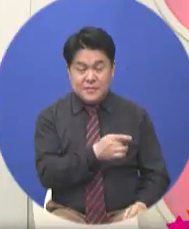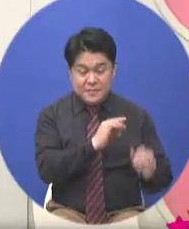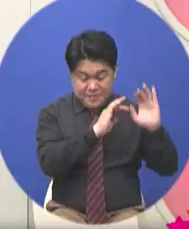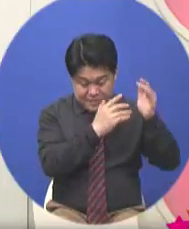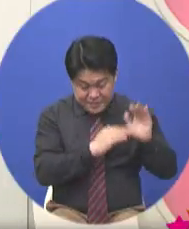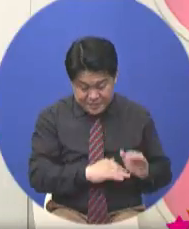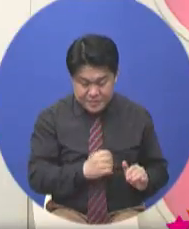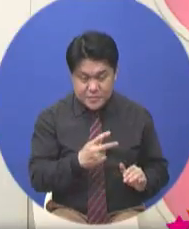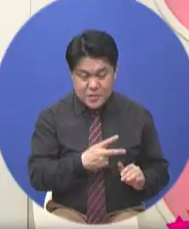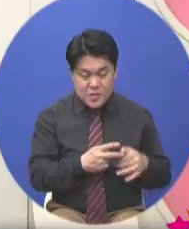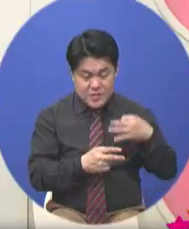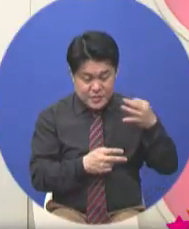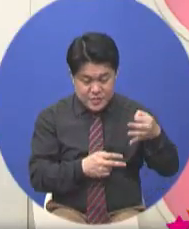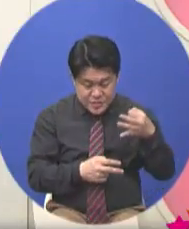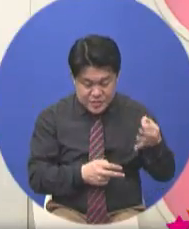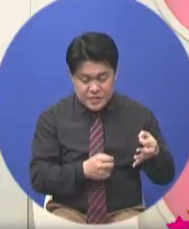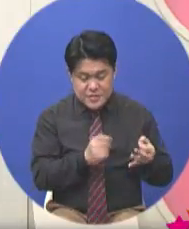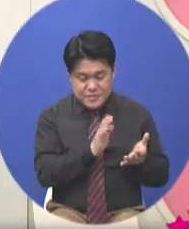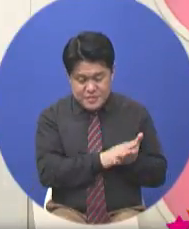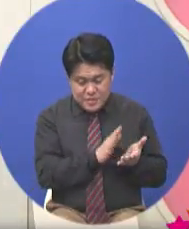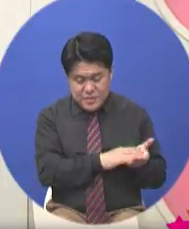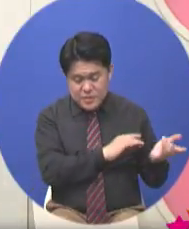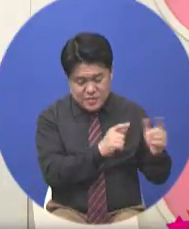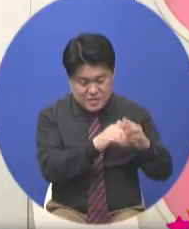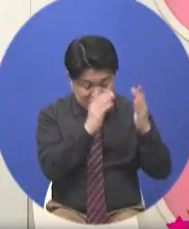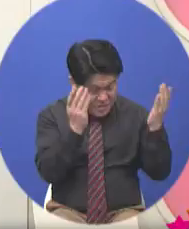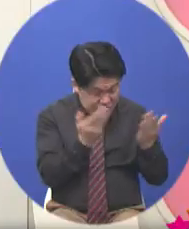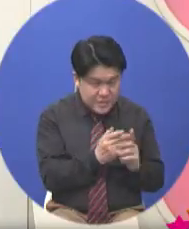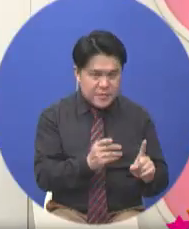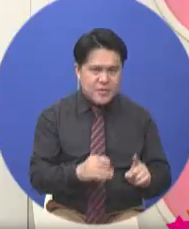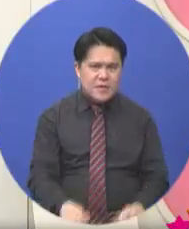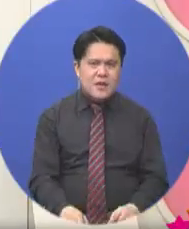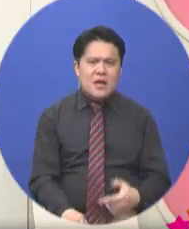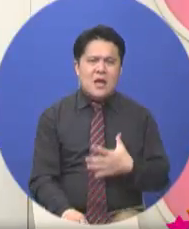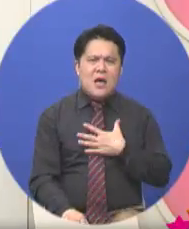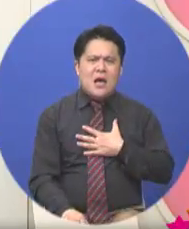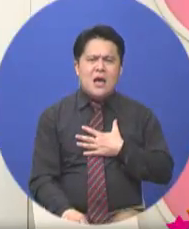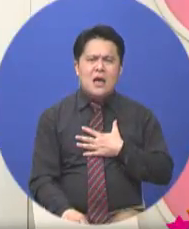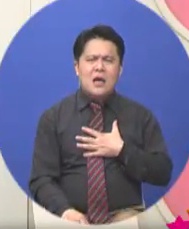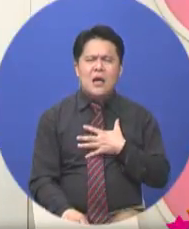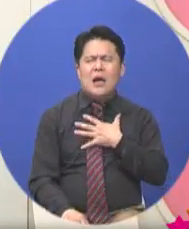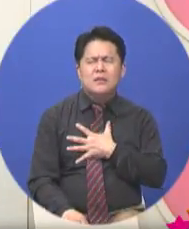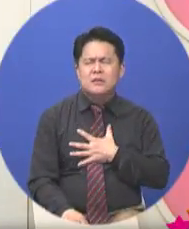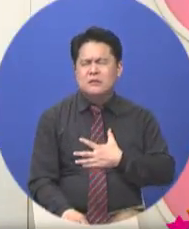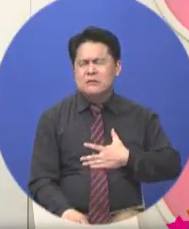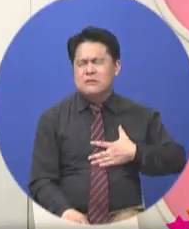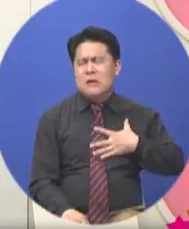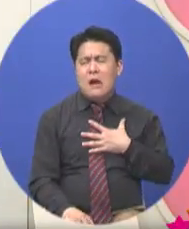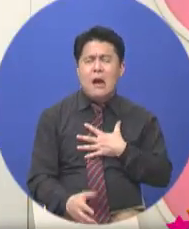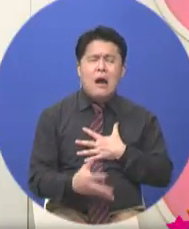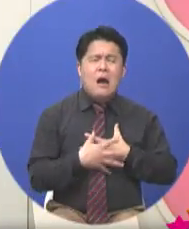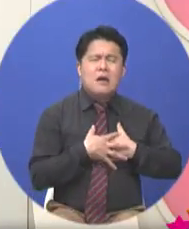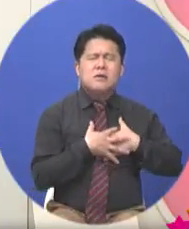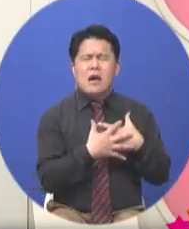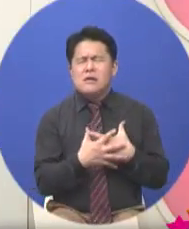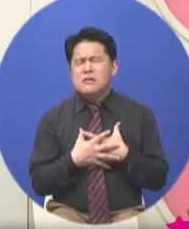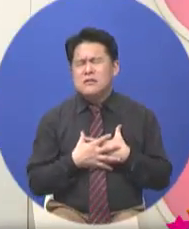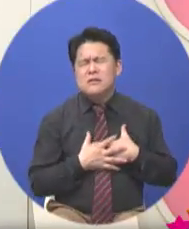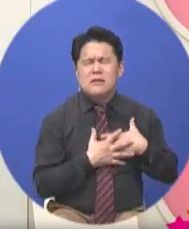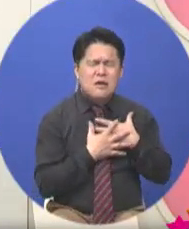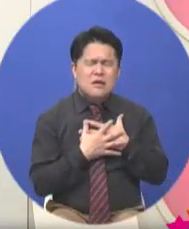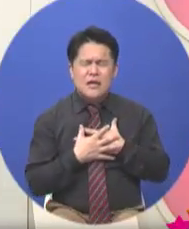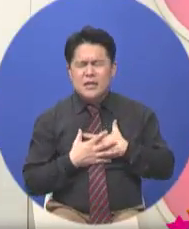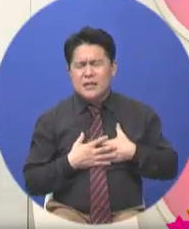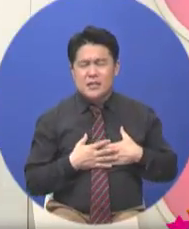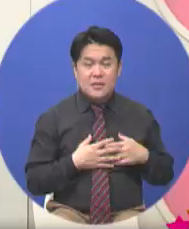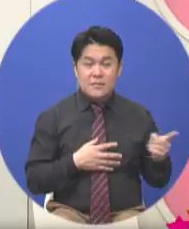내용이라든지 음정 박자 이런 거 다 보면 아주 가슴에 그냥 절절히 그냥 아주 그냥